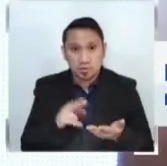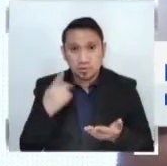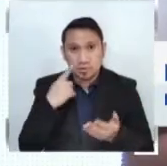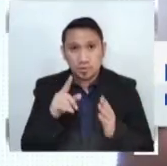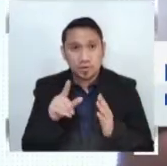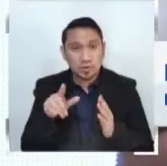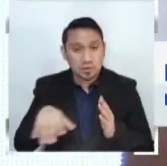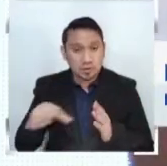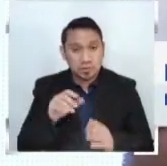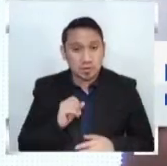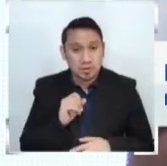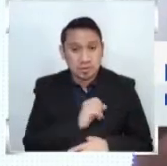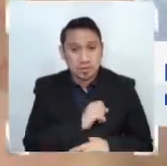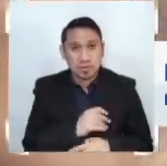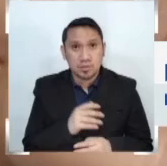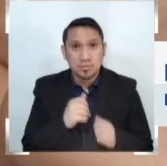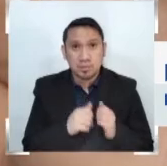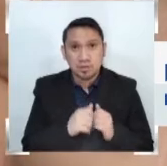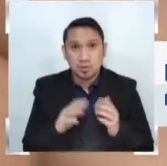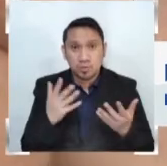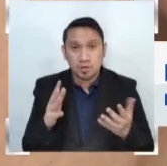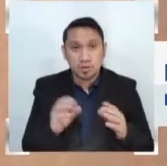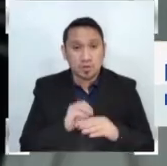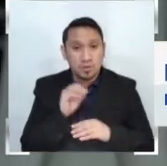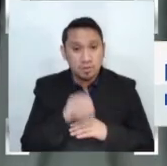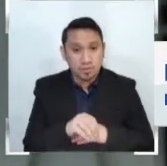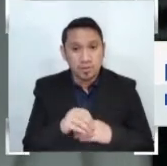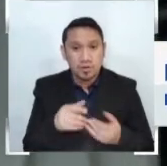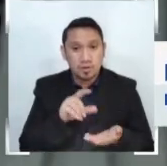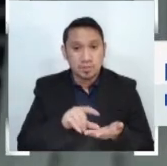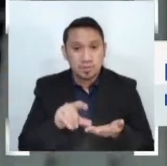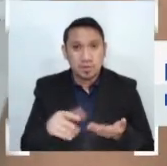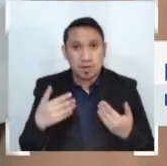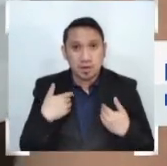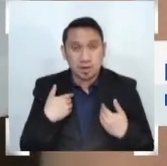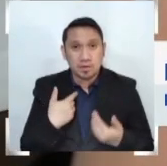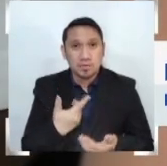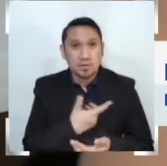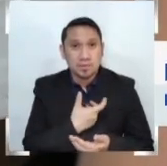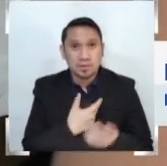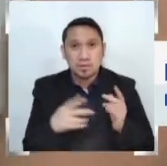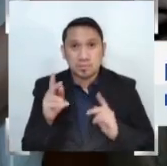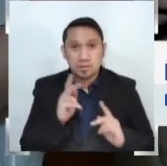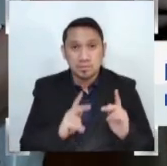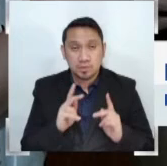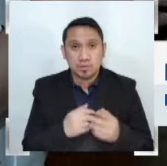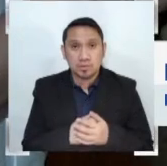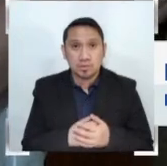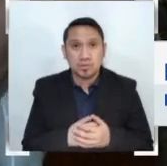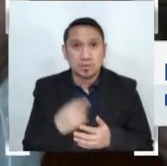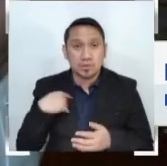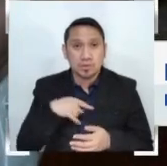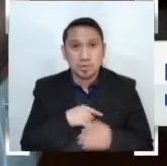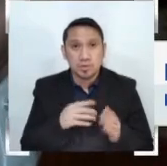iginiit nilang walang oversupply ng bakuna. Sadyang nagkaroon lang daw talaga ng vaccine hesitancy ang mga Pilipino. Meron tayong mga